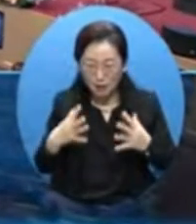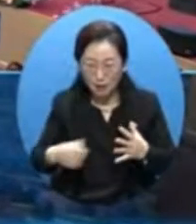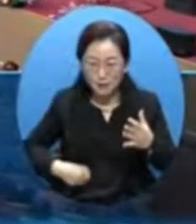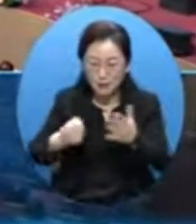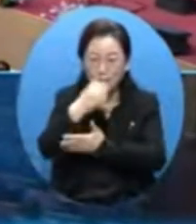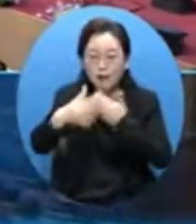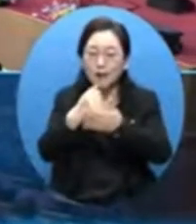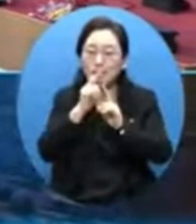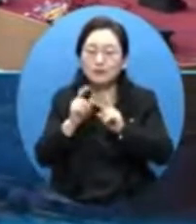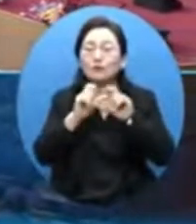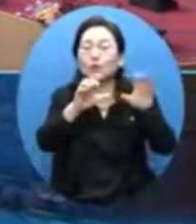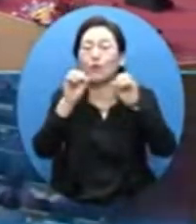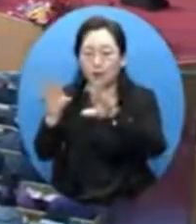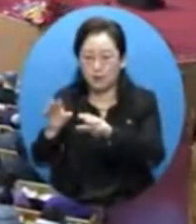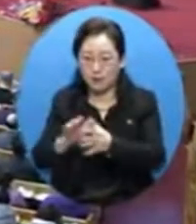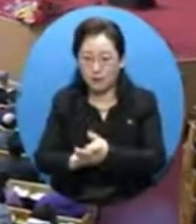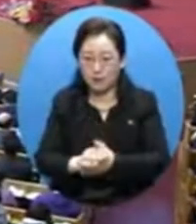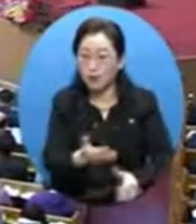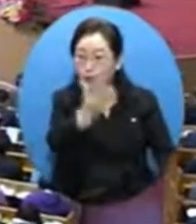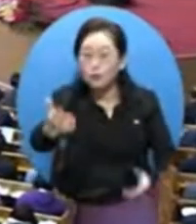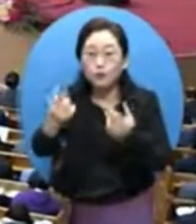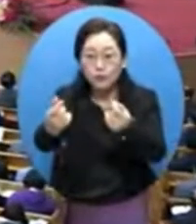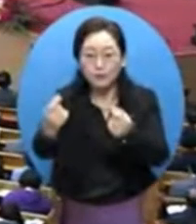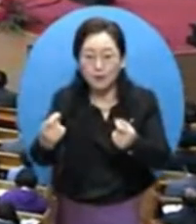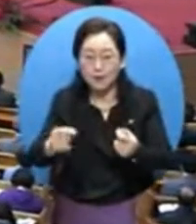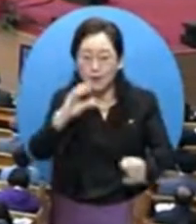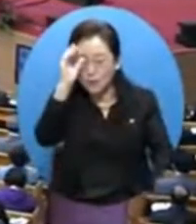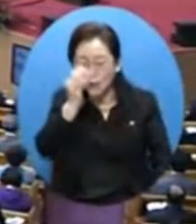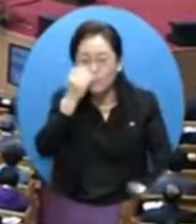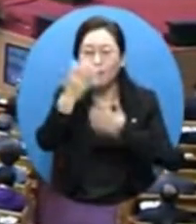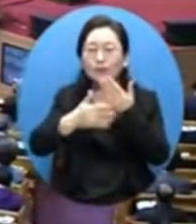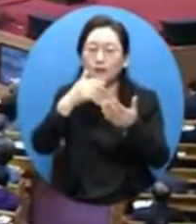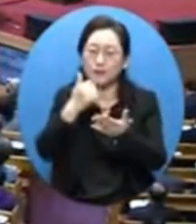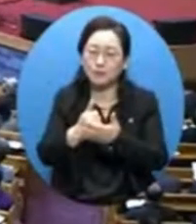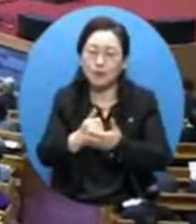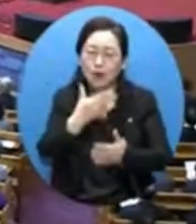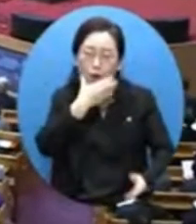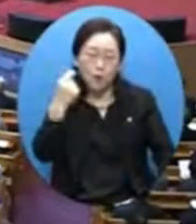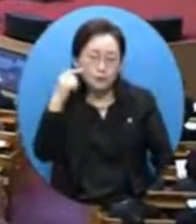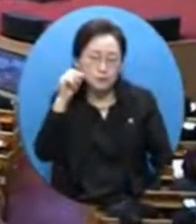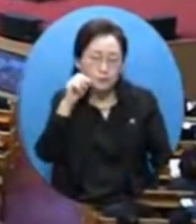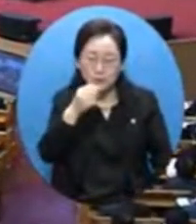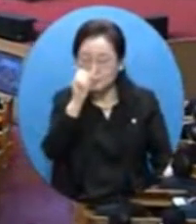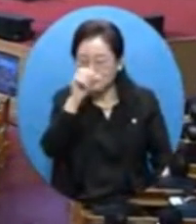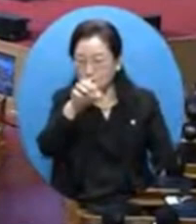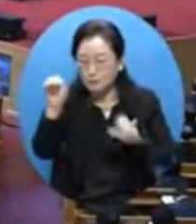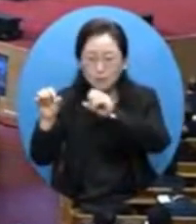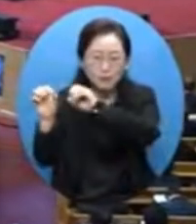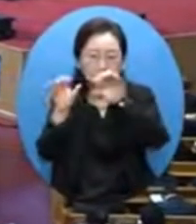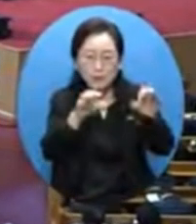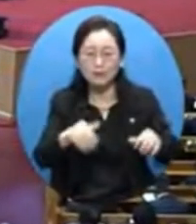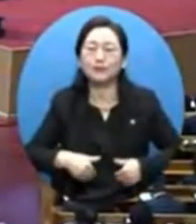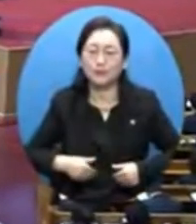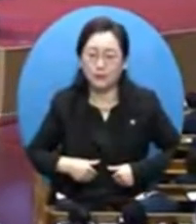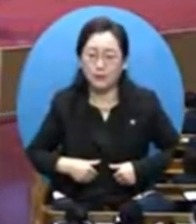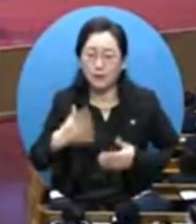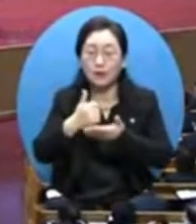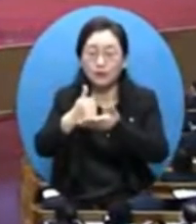전하니라. 우리 모두가 이제 거룩한 하나님의 복음의 증인으로 거듭나야 됩니다. 주님, 우리가 세상